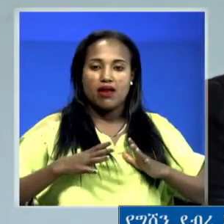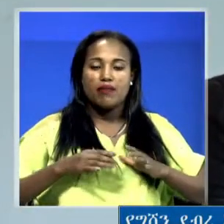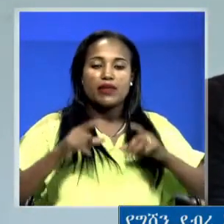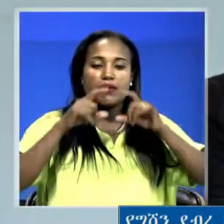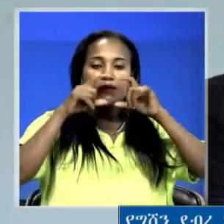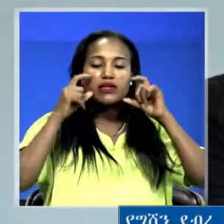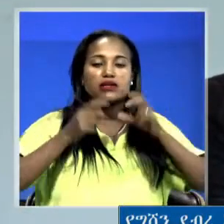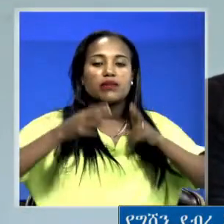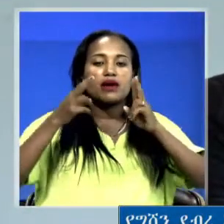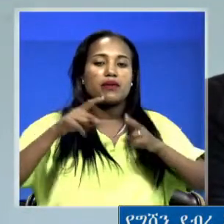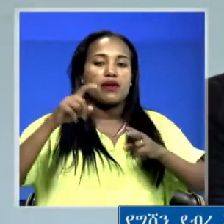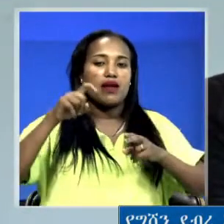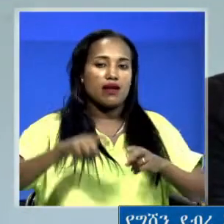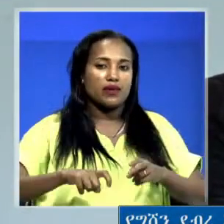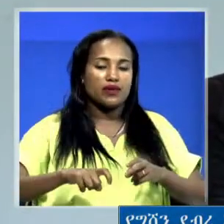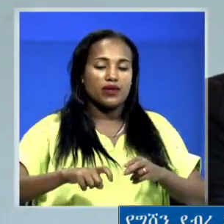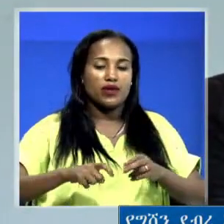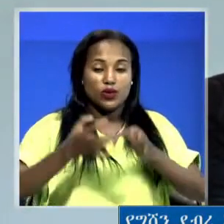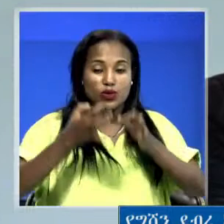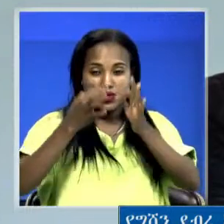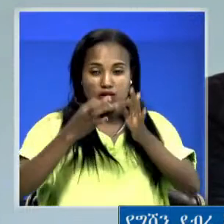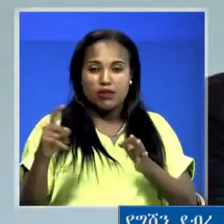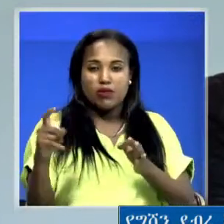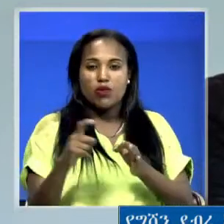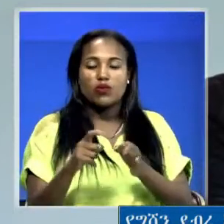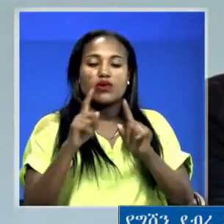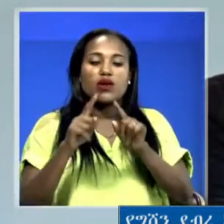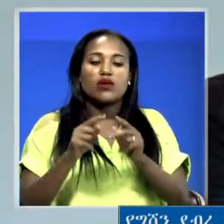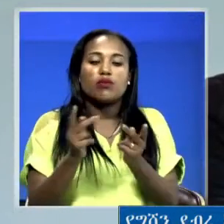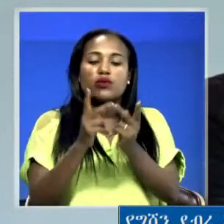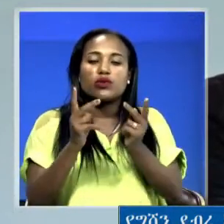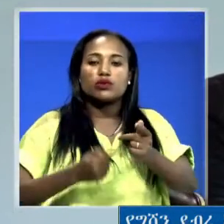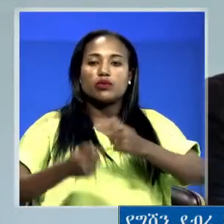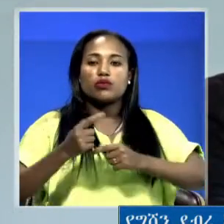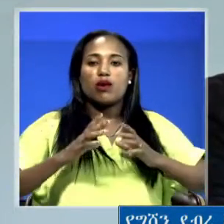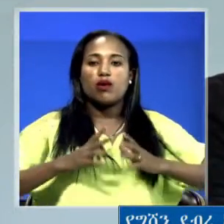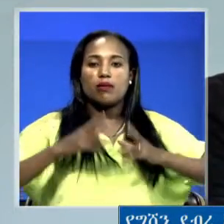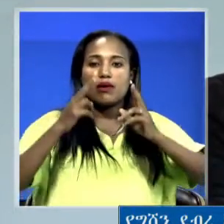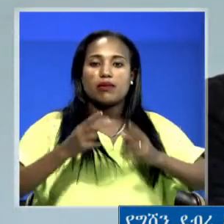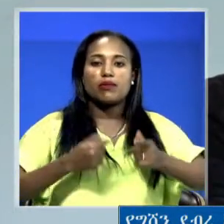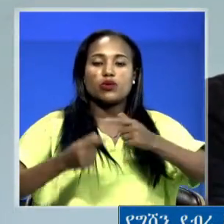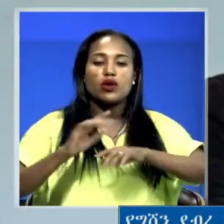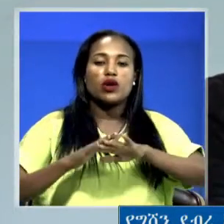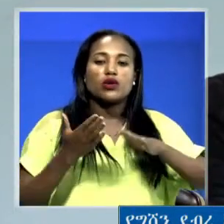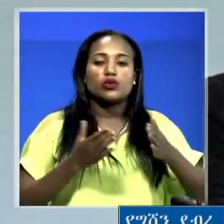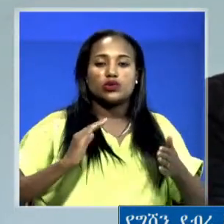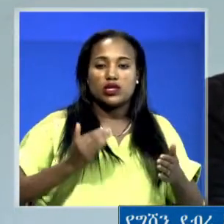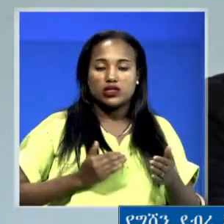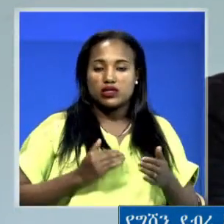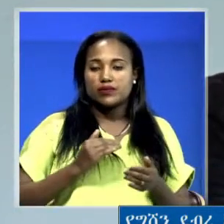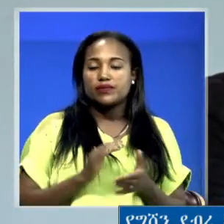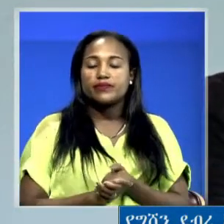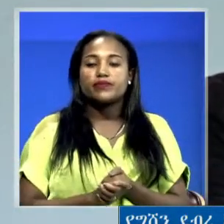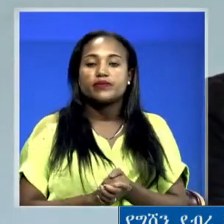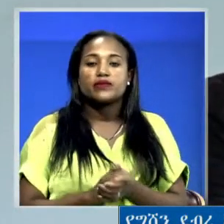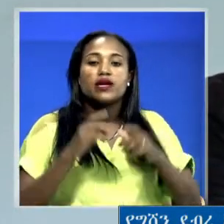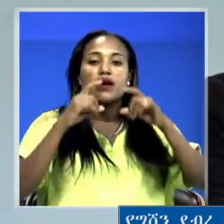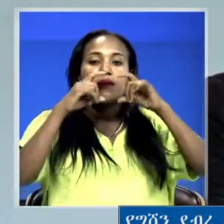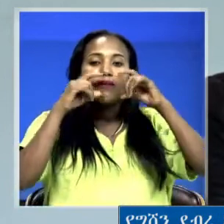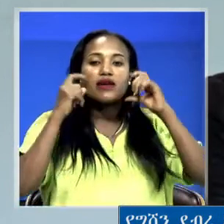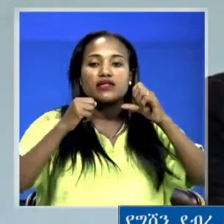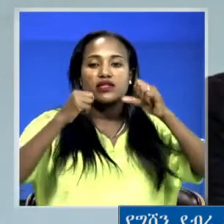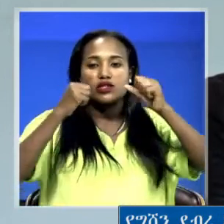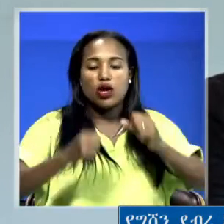መከበር እንዳለበት የተወሰነ በመሆኑ ከተለያዩ አካባቢዎች የሚመጡ በዓሉን ለማክበር የሚመጡ እንግዶቻችን የሚመጡ ምዕመናን ማስክ